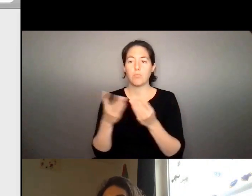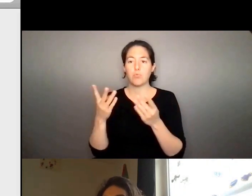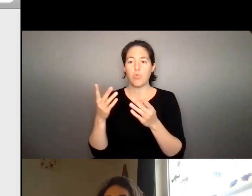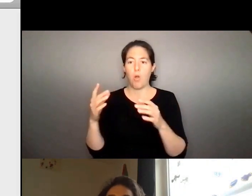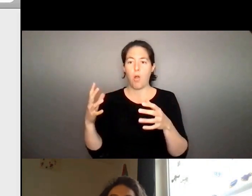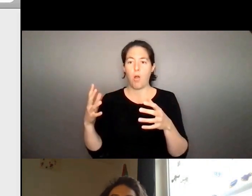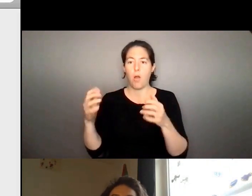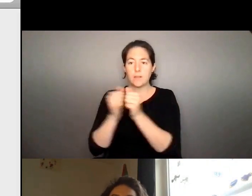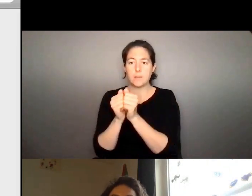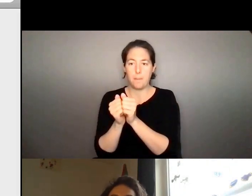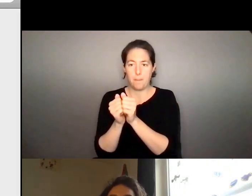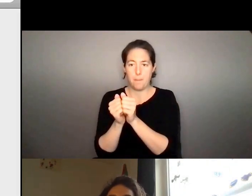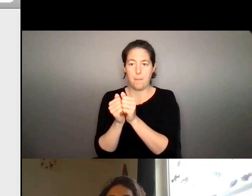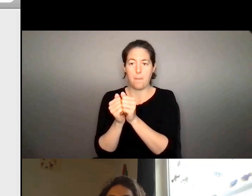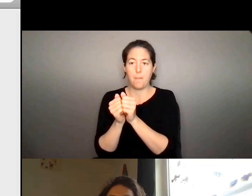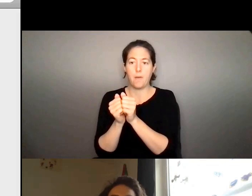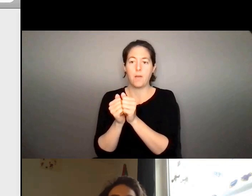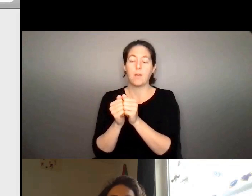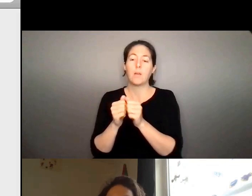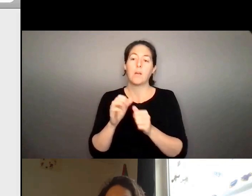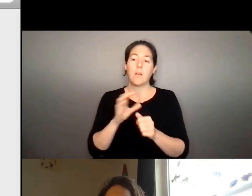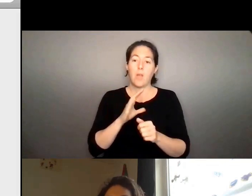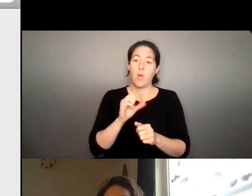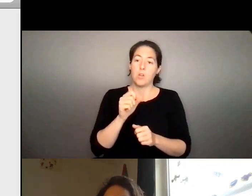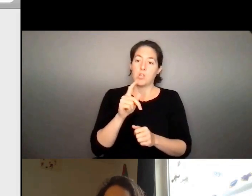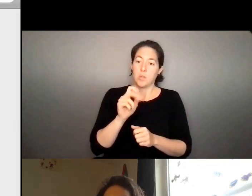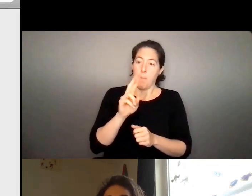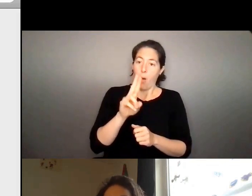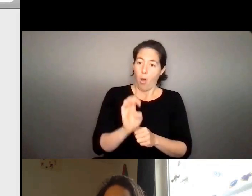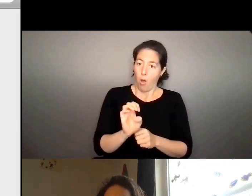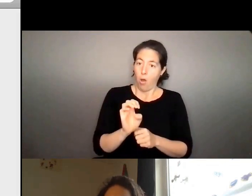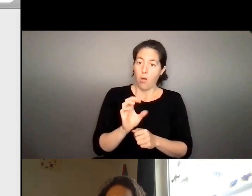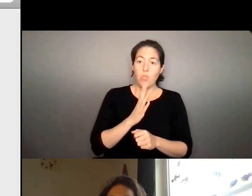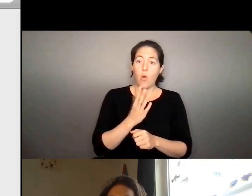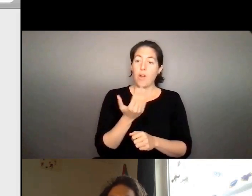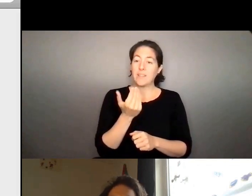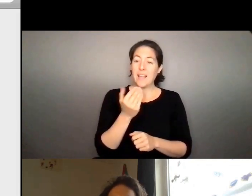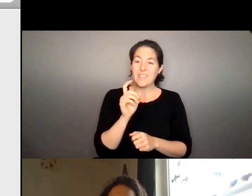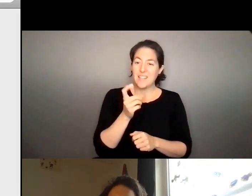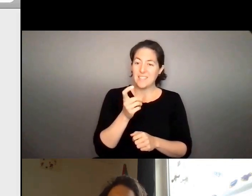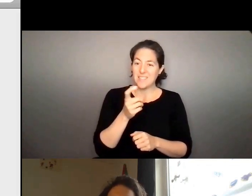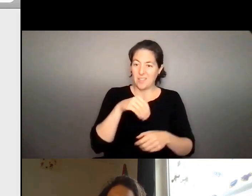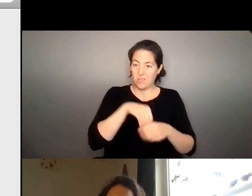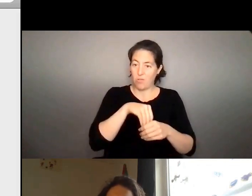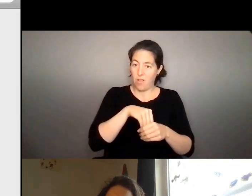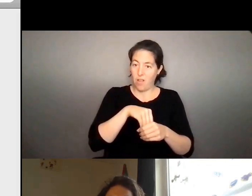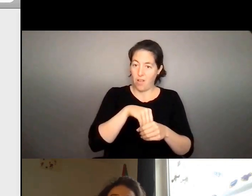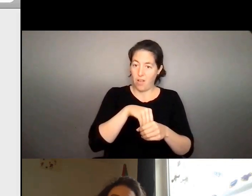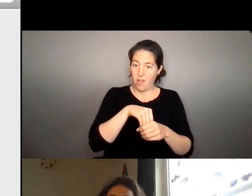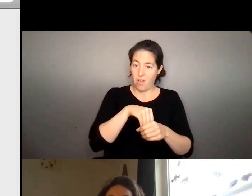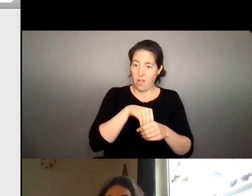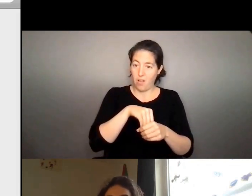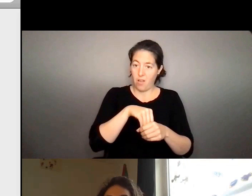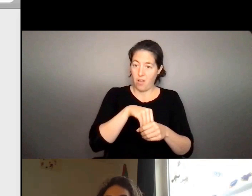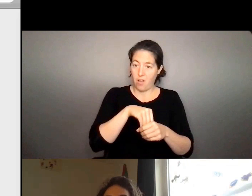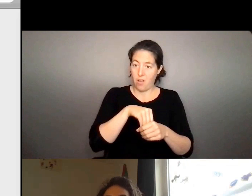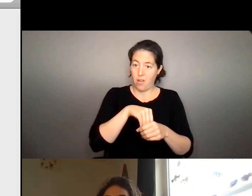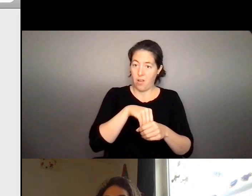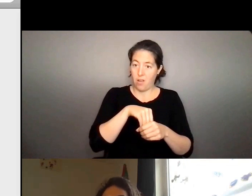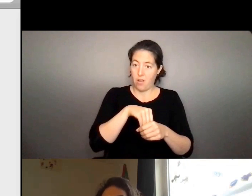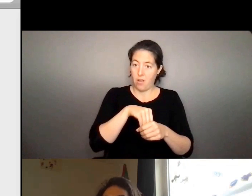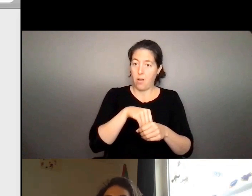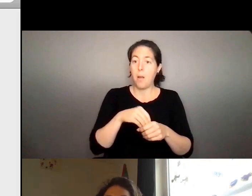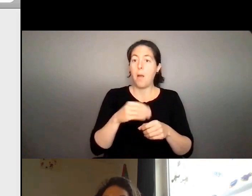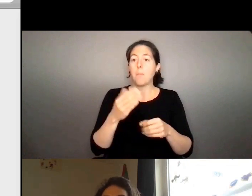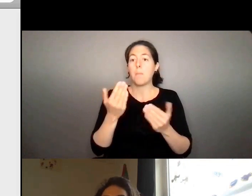avoir, certains champignons produisent des spores qui peuvent avoir 15 sexes ou genres, puis avoir un germination qui demande la